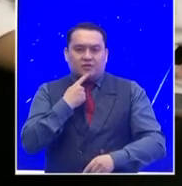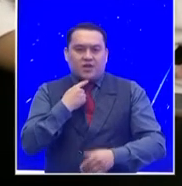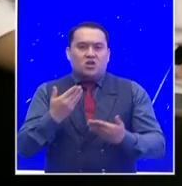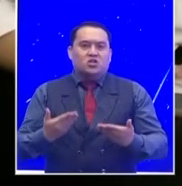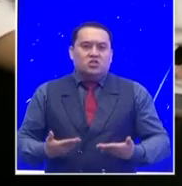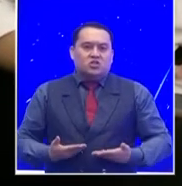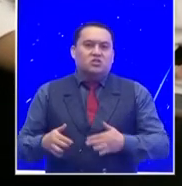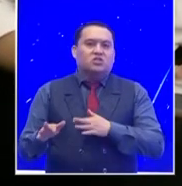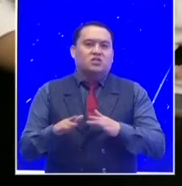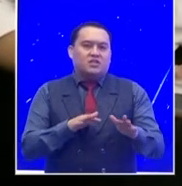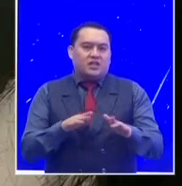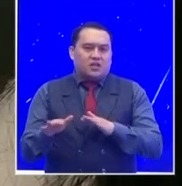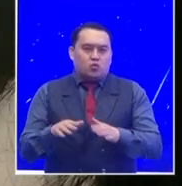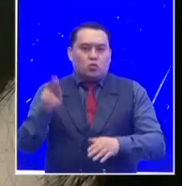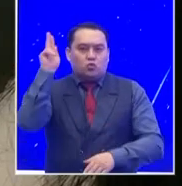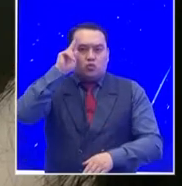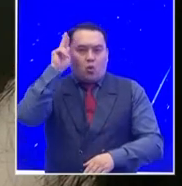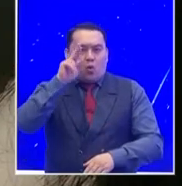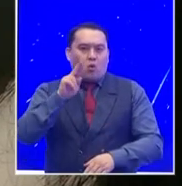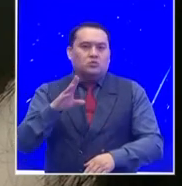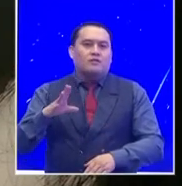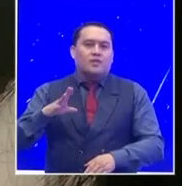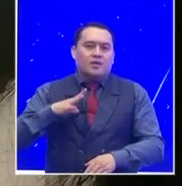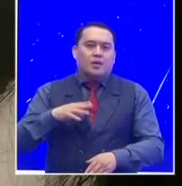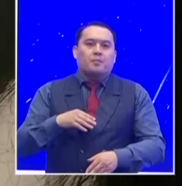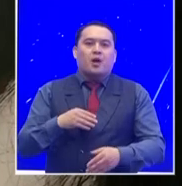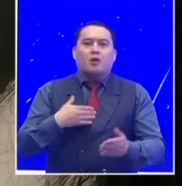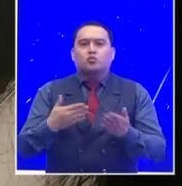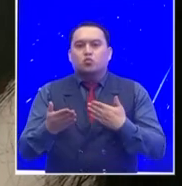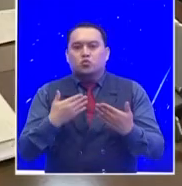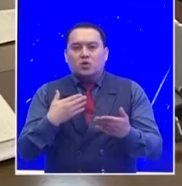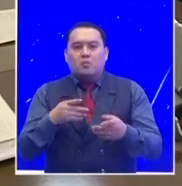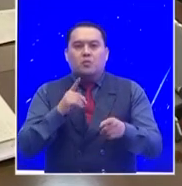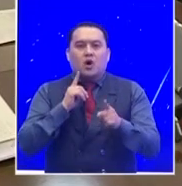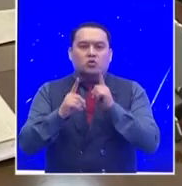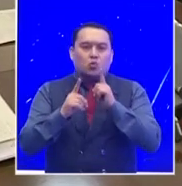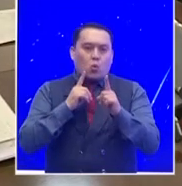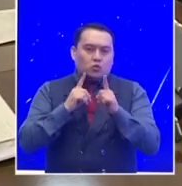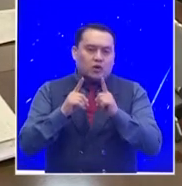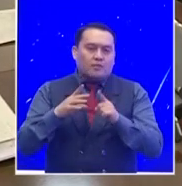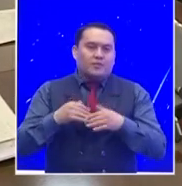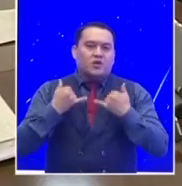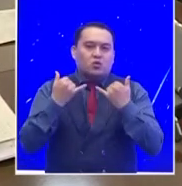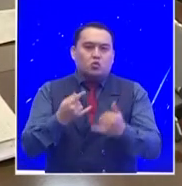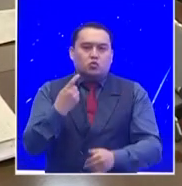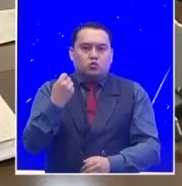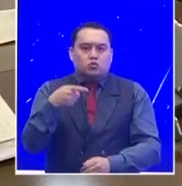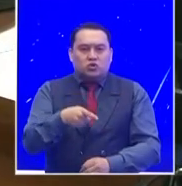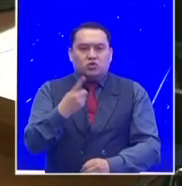философии. Жизнь и деятельность ученого Востока стала предметом обсуждения на прошедшем круглом столе, приуроченном